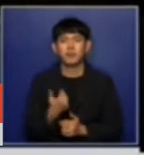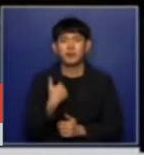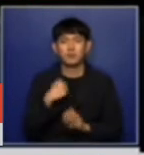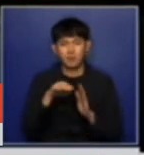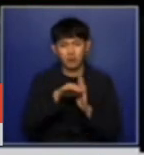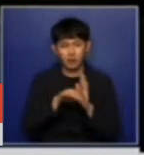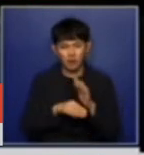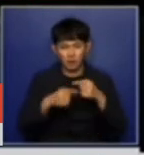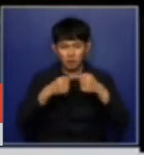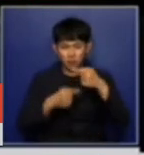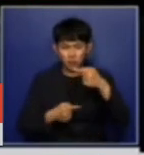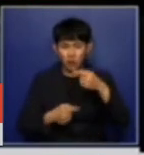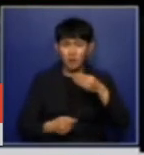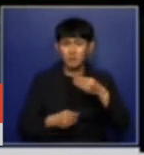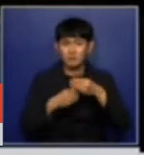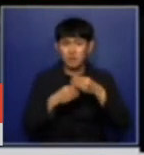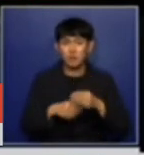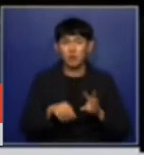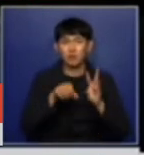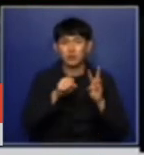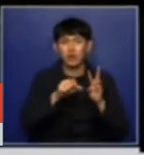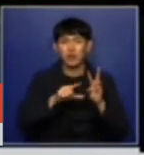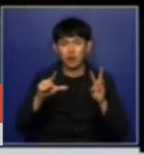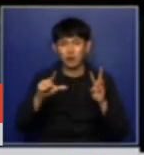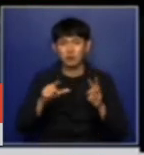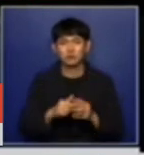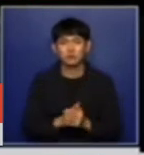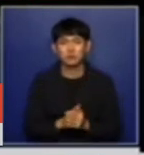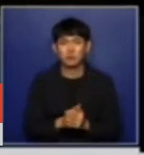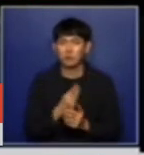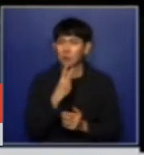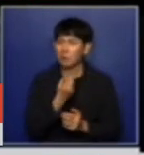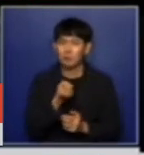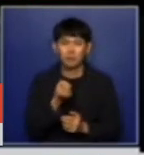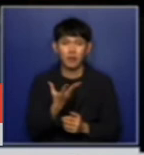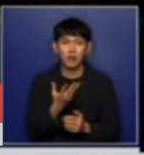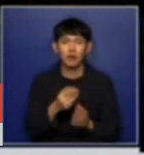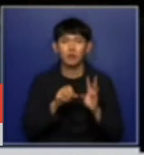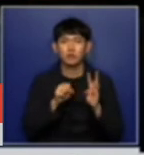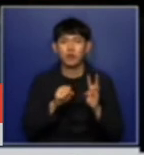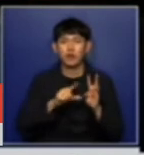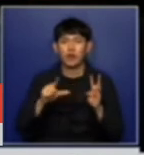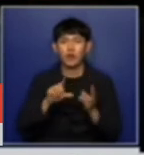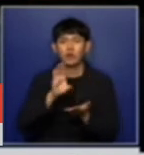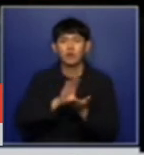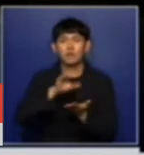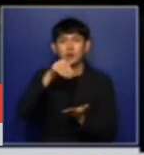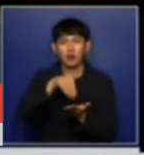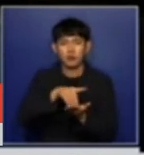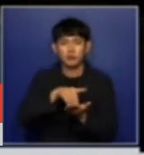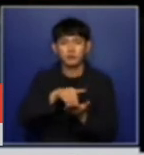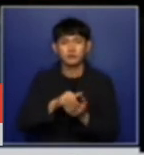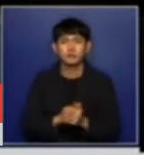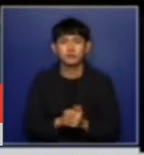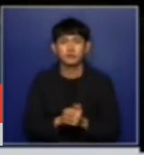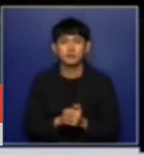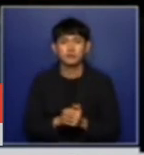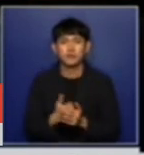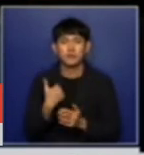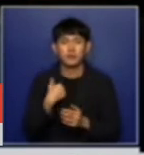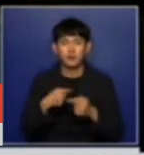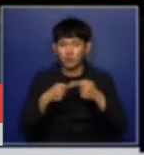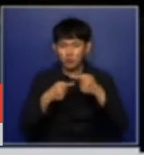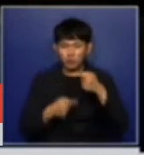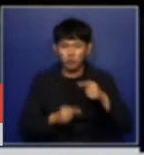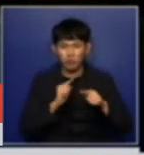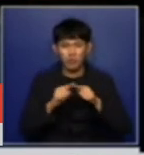เพิ่มขึ้นจากตรงนี้เป็น 600,000 กว่าล้านเยอะที่สุดครับในงบกลางเยอะที่สุดมีรายการหลายรายการ